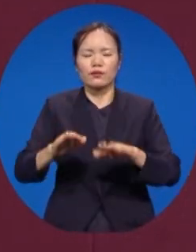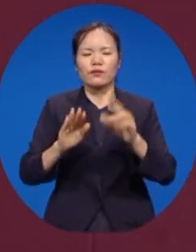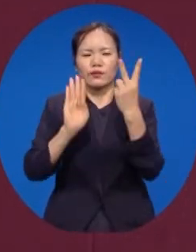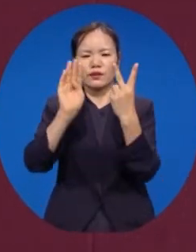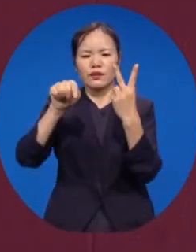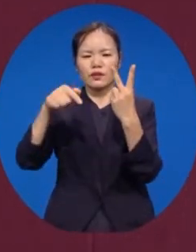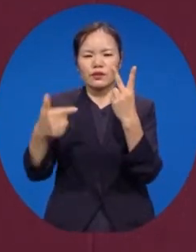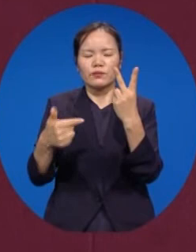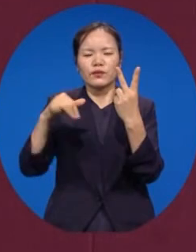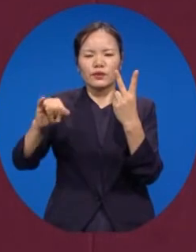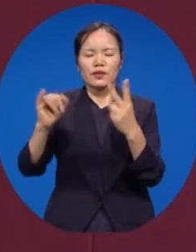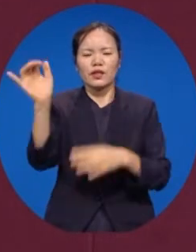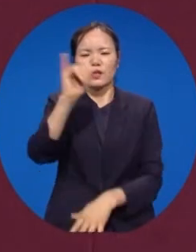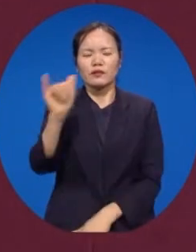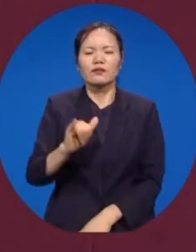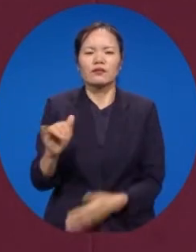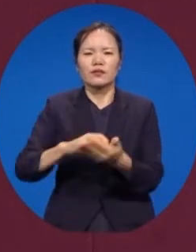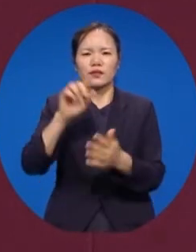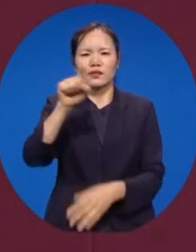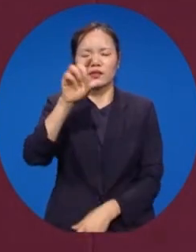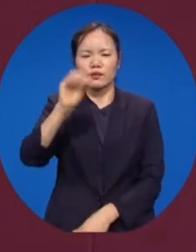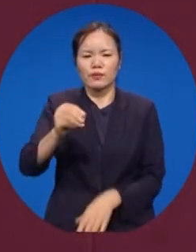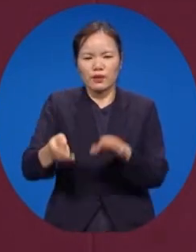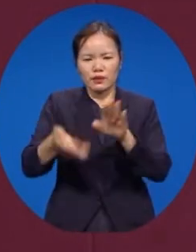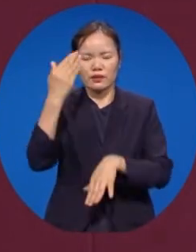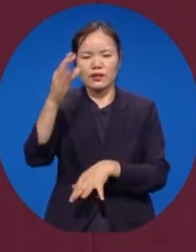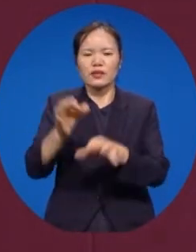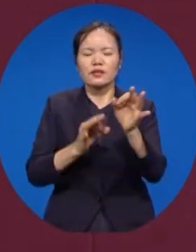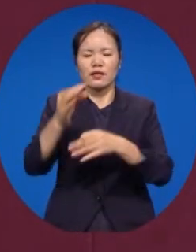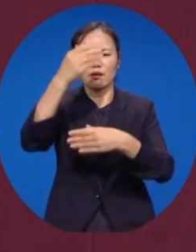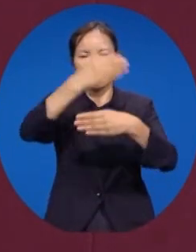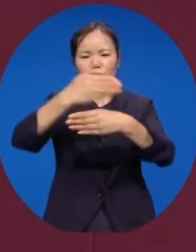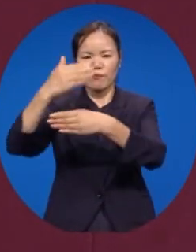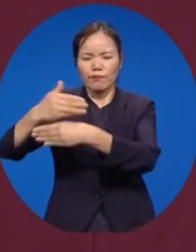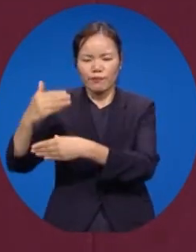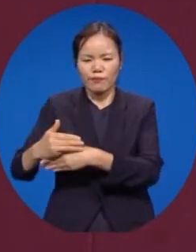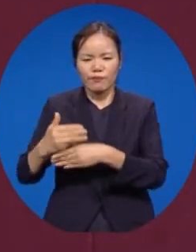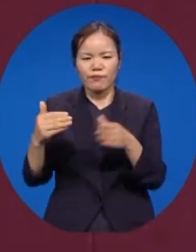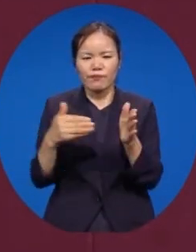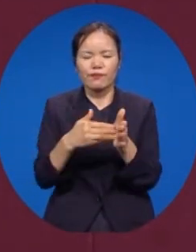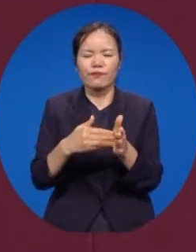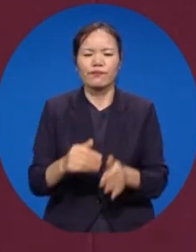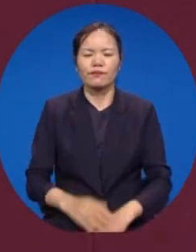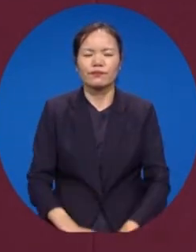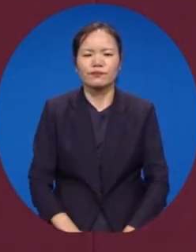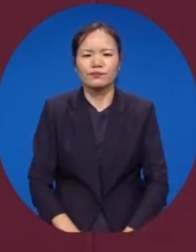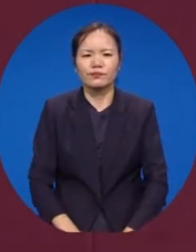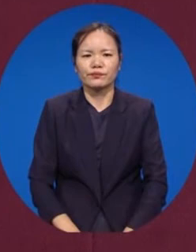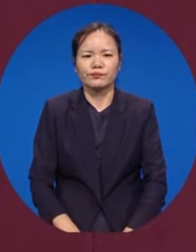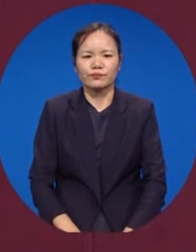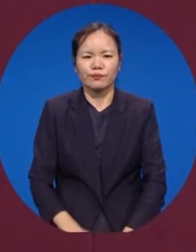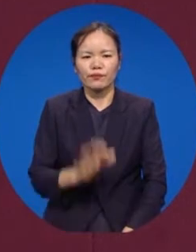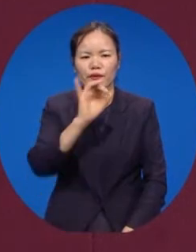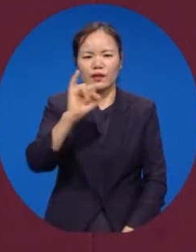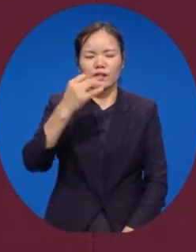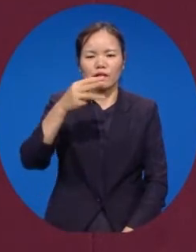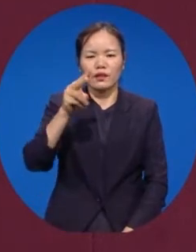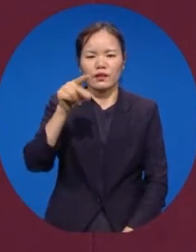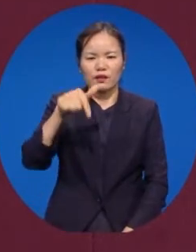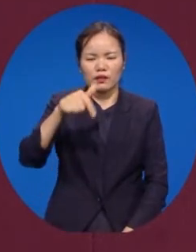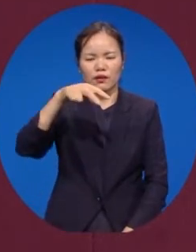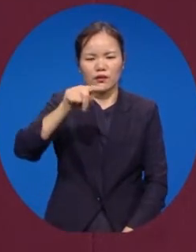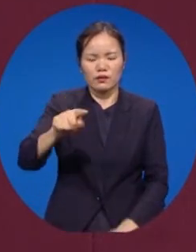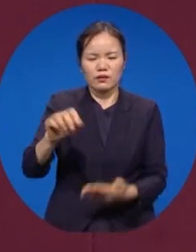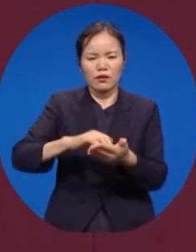전국에서 무려 10만 개가 넘는 상가가 문을 닫았다고 합니다. 이력서 100장은